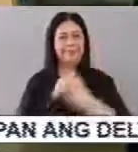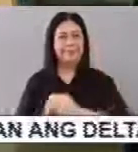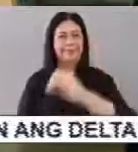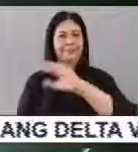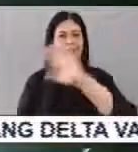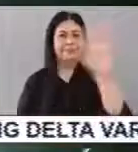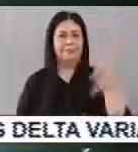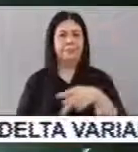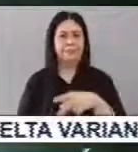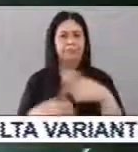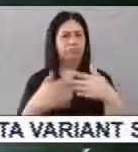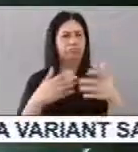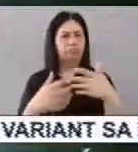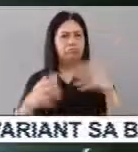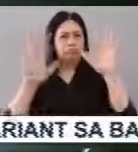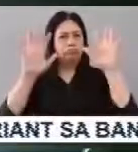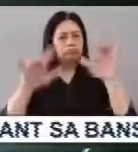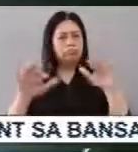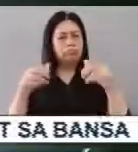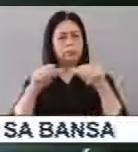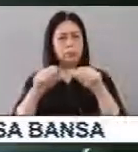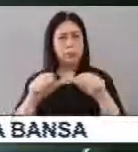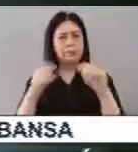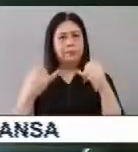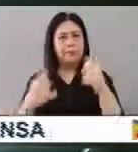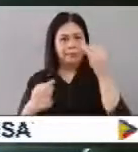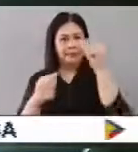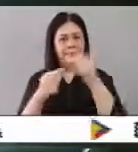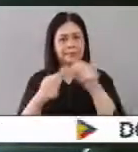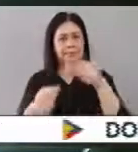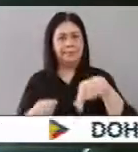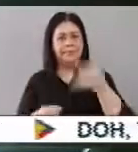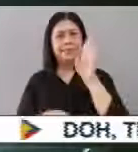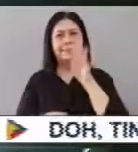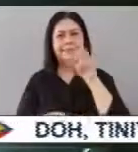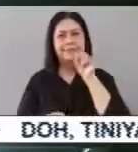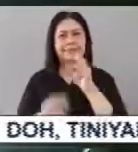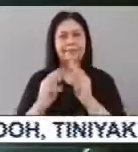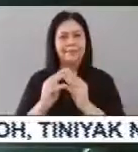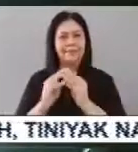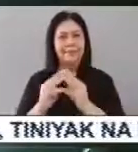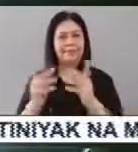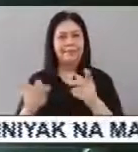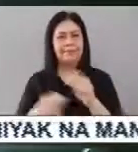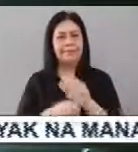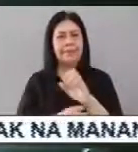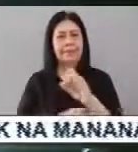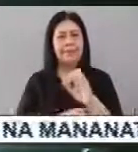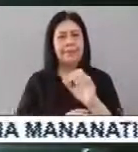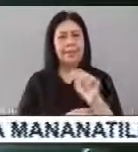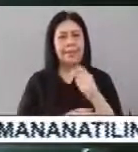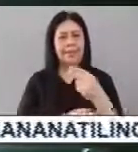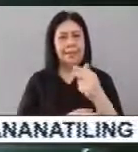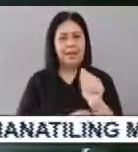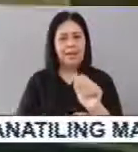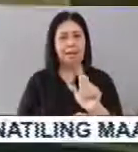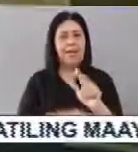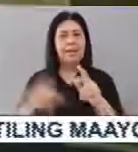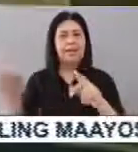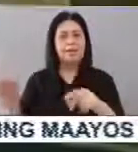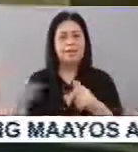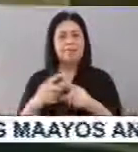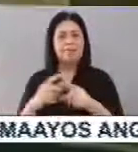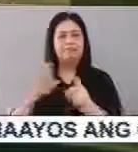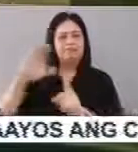o karton ang iba. Nakabantay ang mga pulis at mga taga-barangay para sa pagpapatupad ng health protocols at pagpapanatili